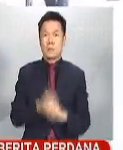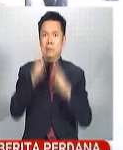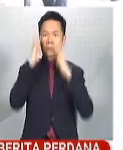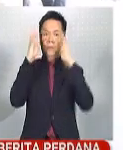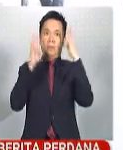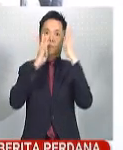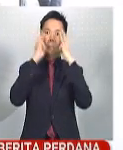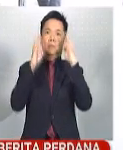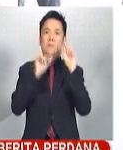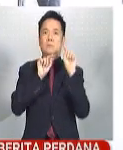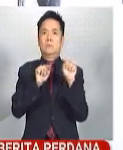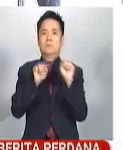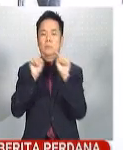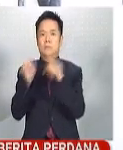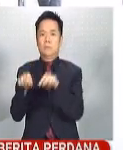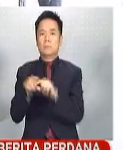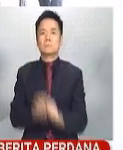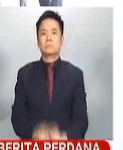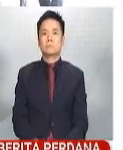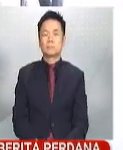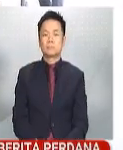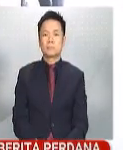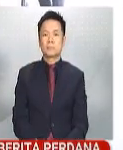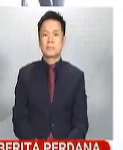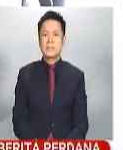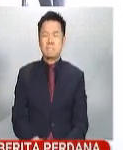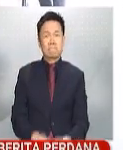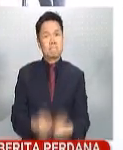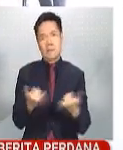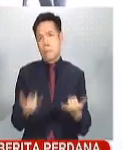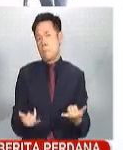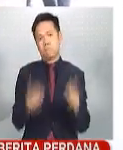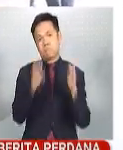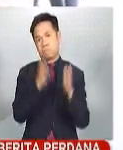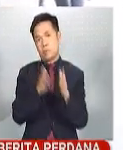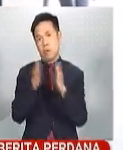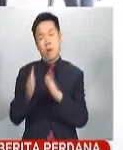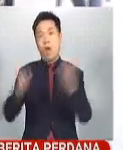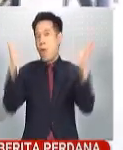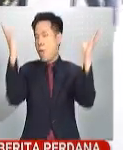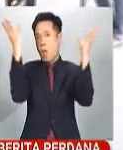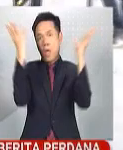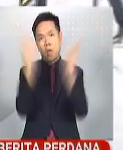datang. Jadi customer pun kurang. Ya, kurang betul.